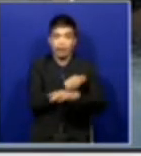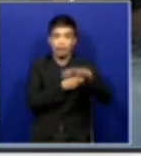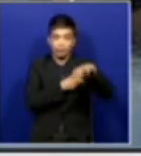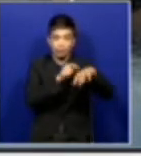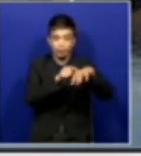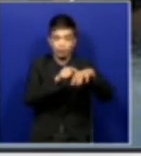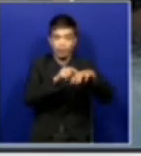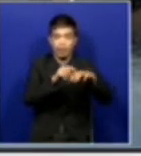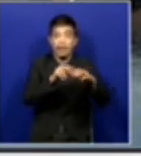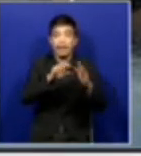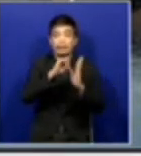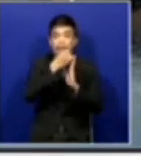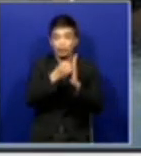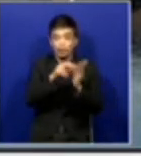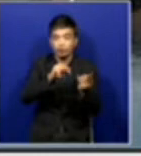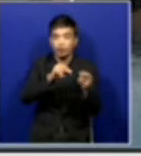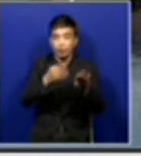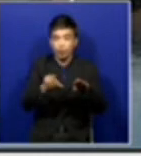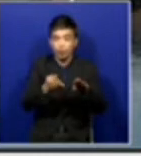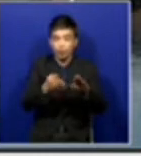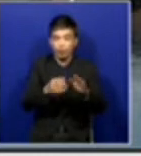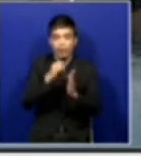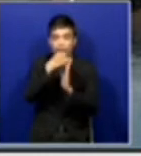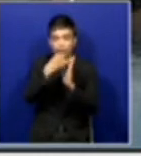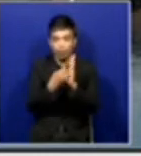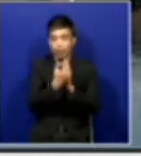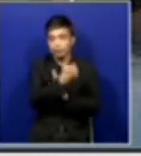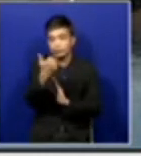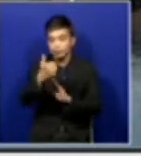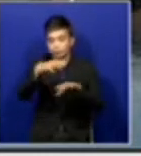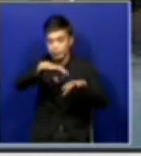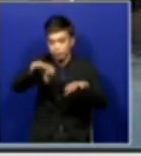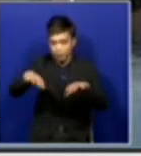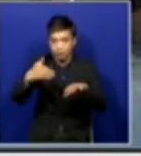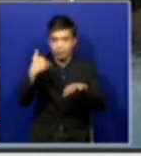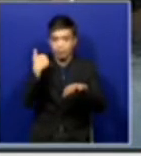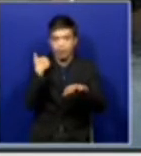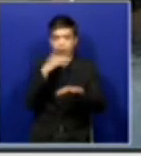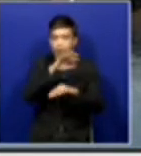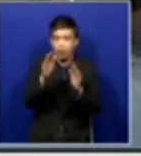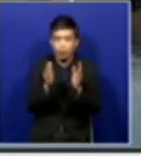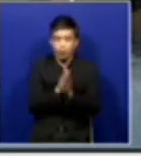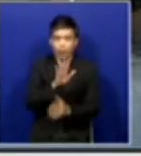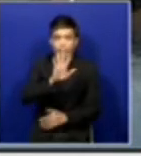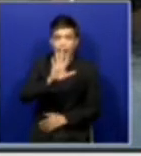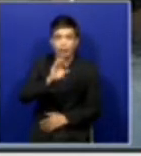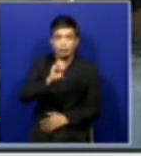มแล้วที่จังหวัดอื่นประมาณ 2-3 แห่งรวมแล้ว56 ล้าน